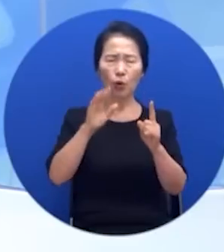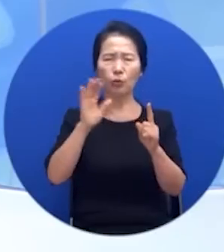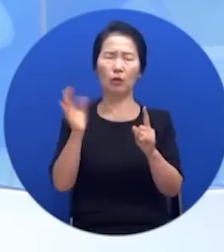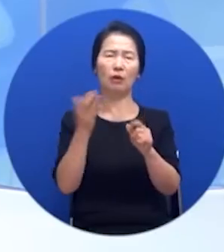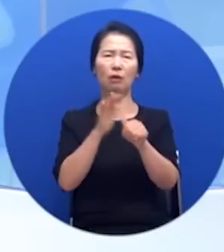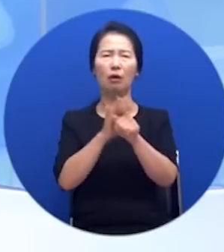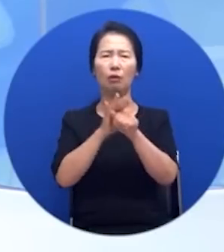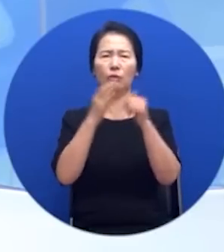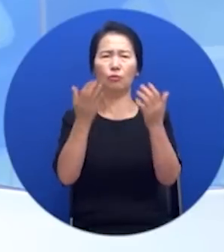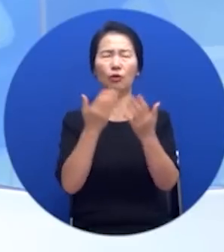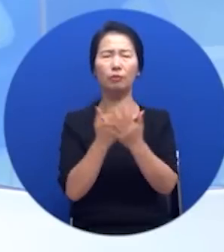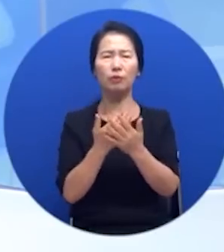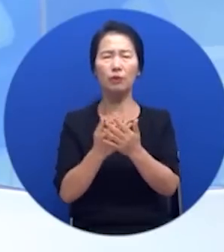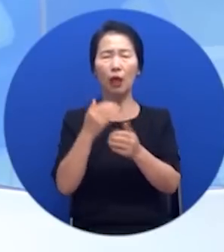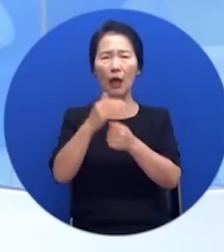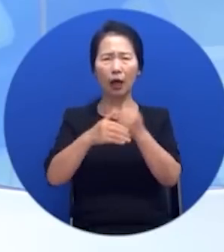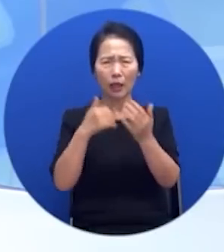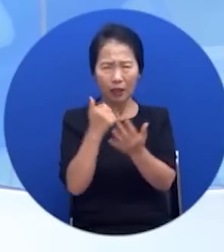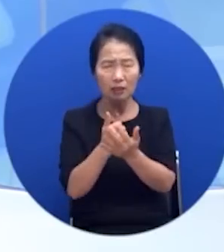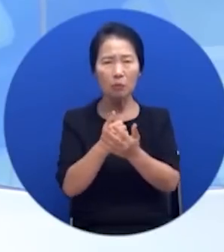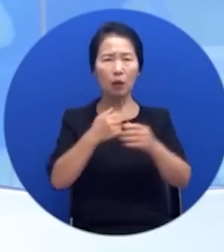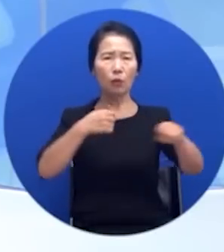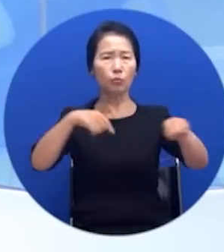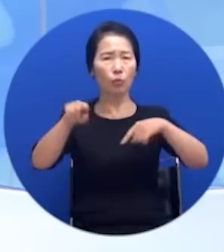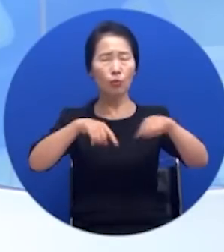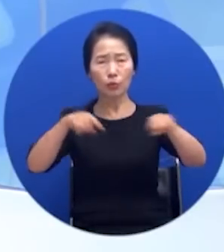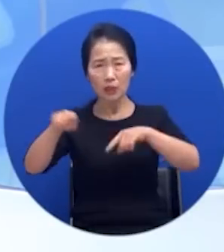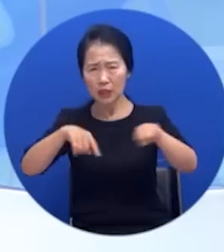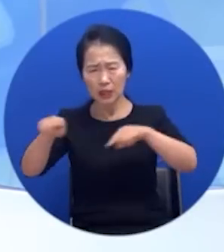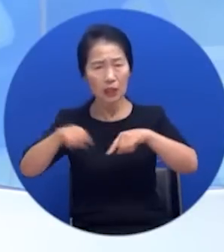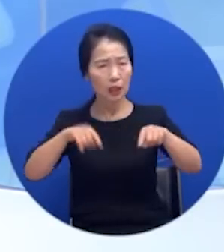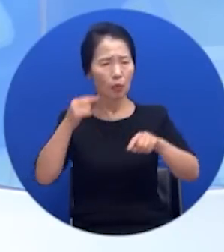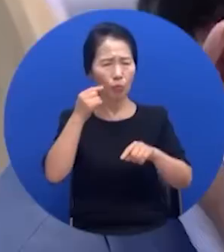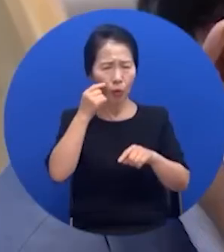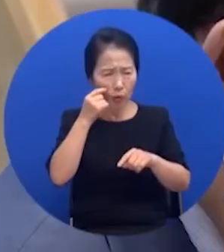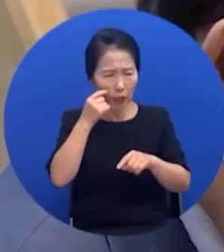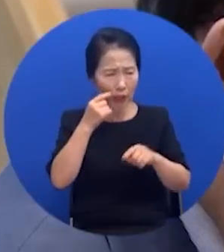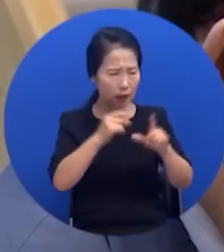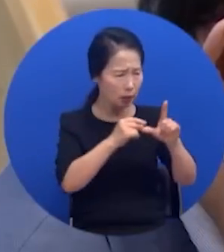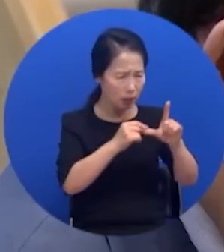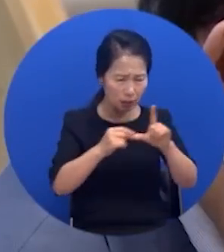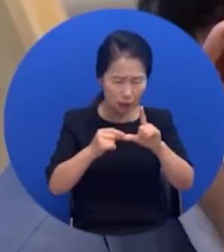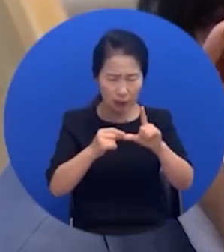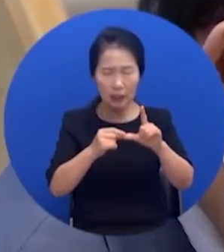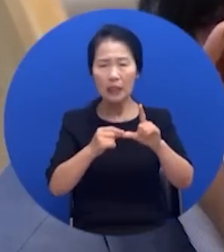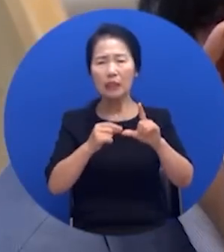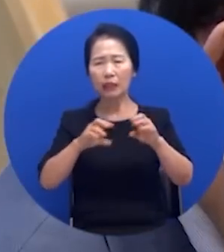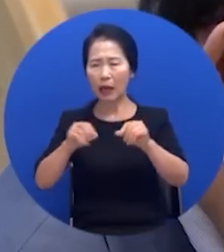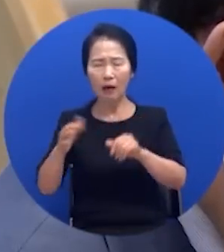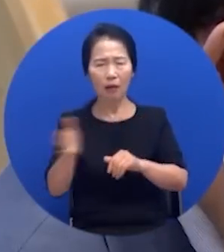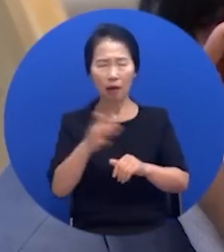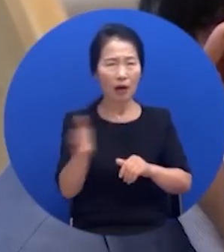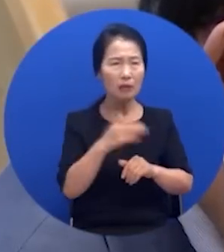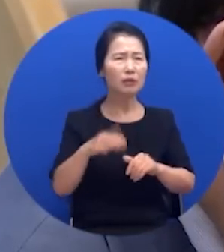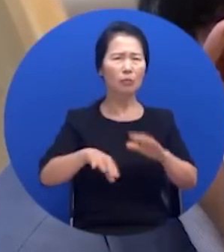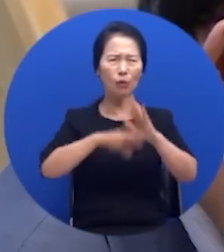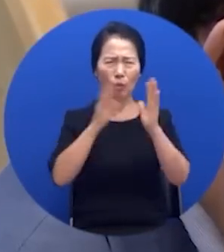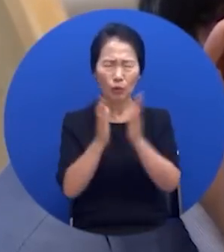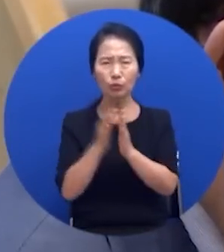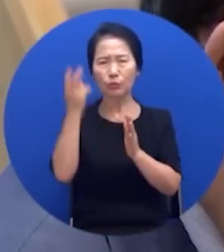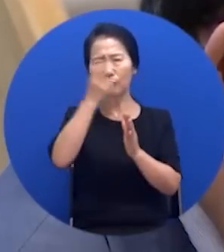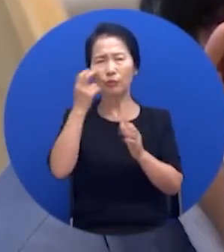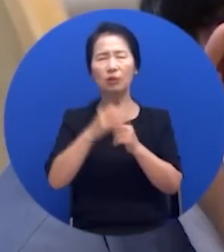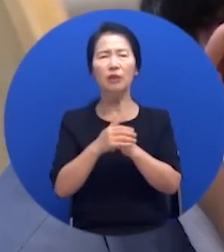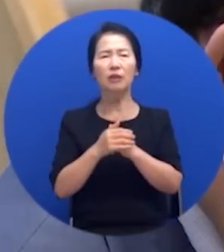도와주시옵소서. 하나님이 통치하지 못할 한 톨의 땅도 이 세상에 없음을 믿습니다. 질병과 방역진들,